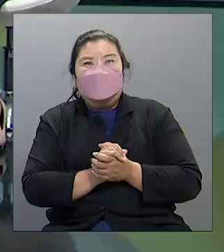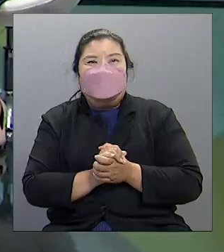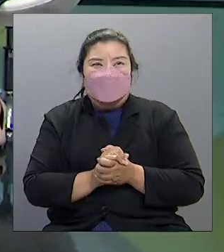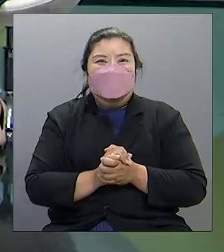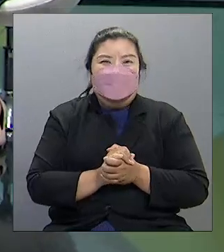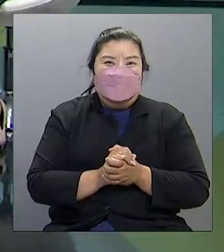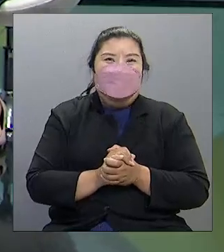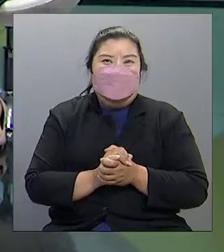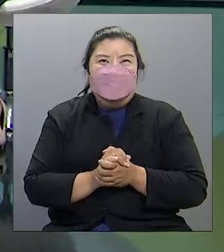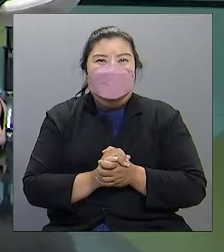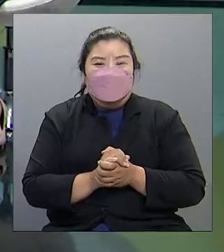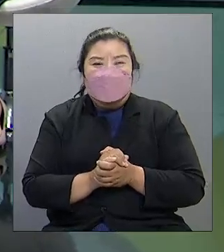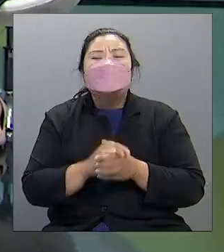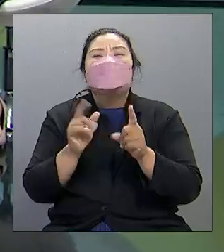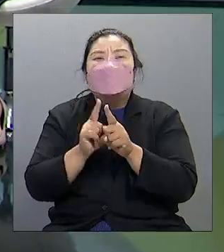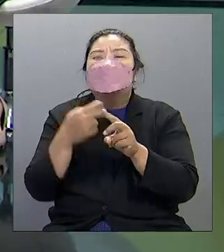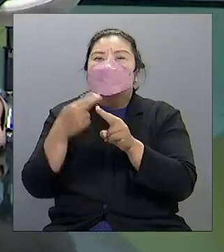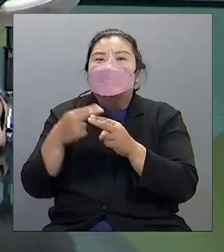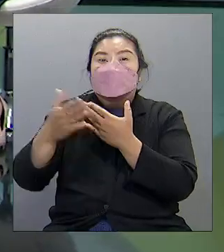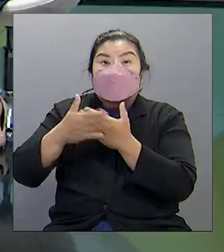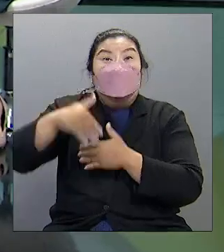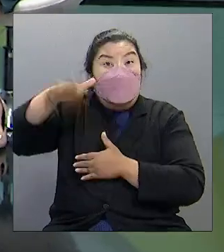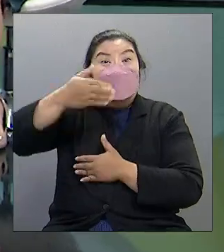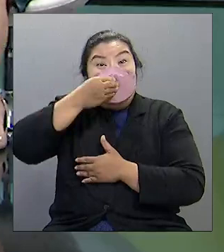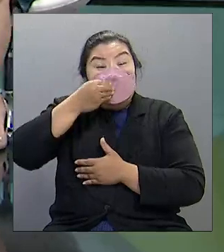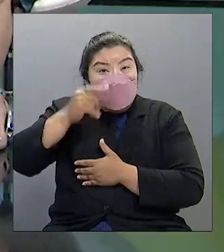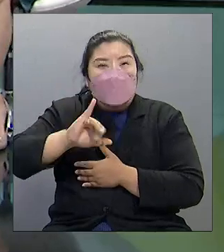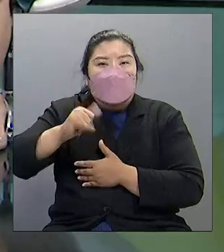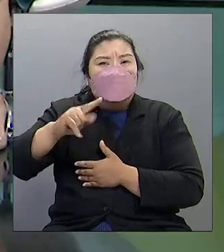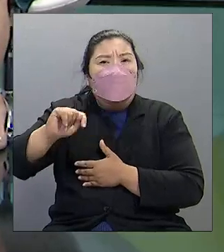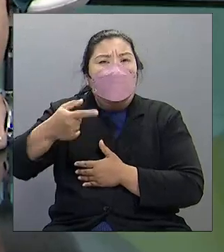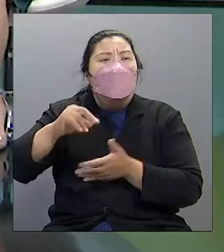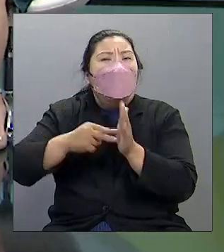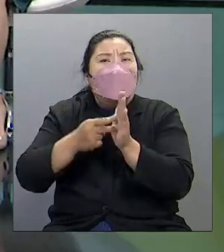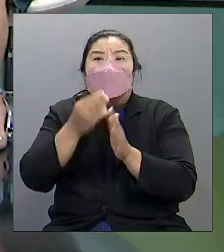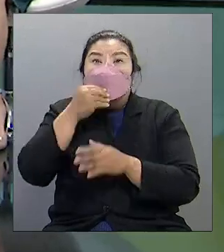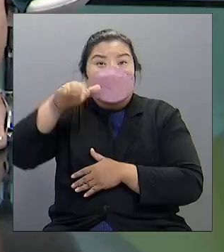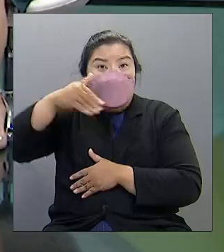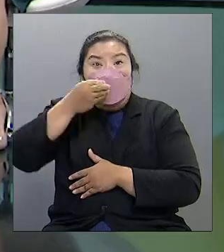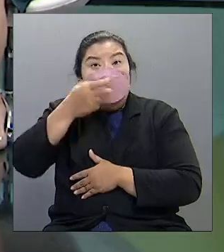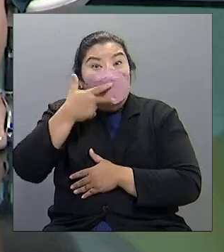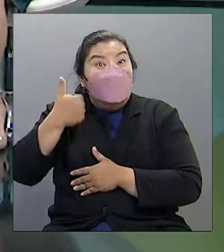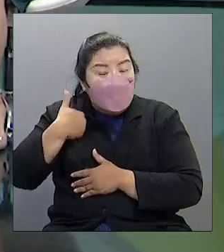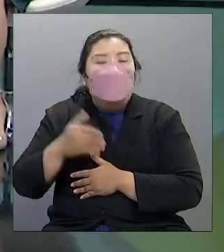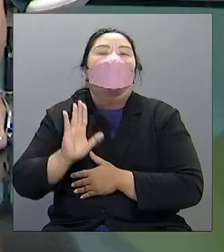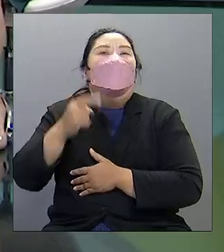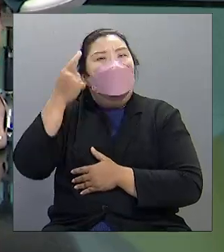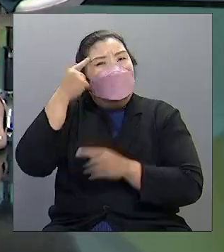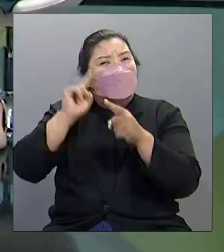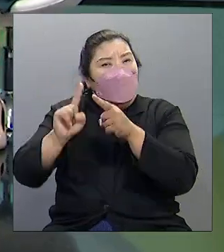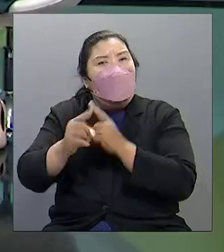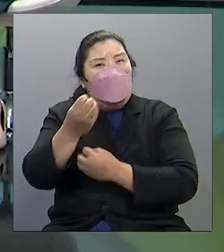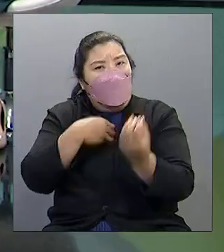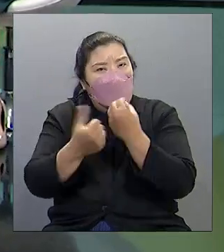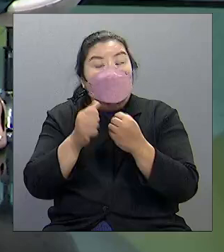็การเรียก เป็นการเรียกให้มาซื้อเป็อยางไรคผชม หรอมควทเห็ด้ไหนบอกกได้ผานทาง Facebook ของรายการ